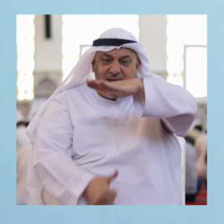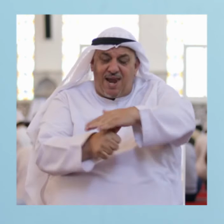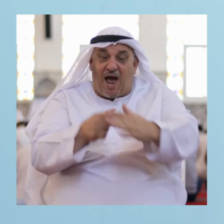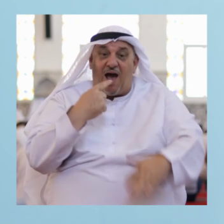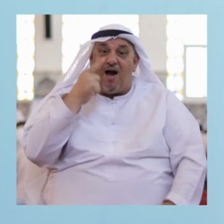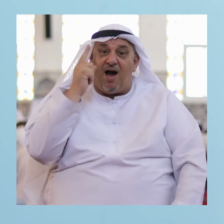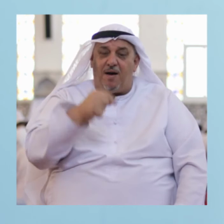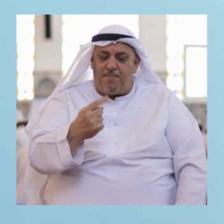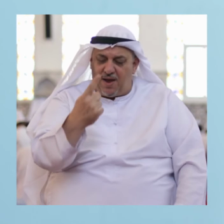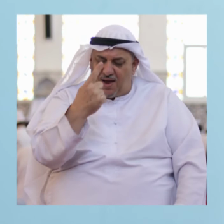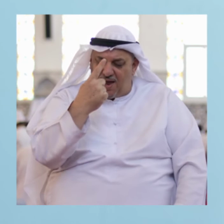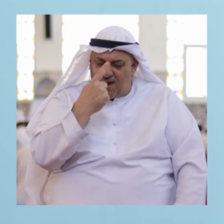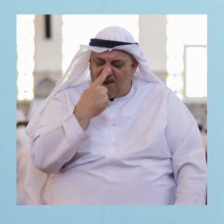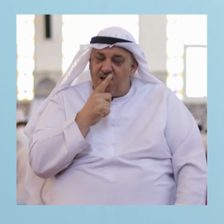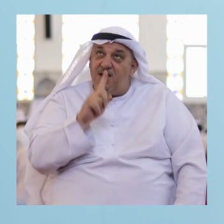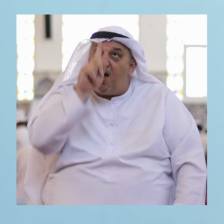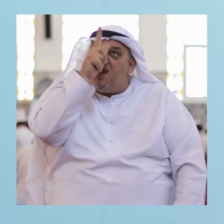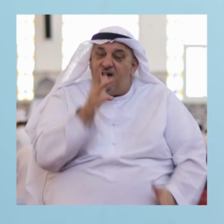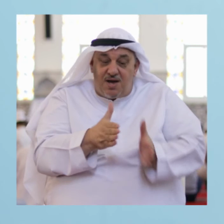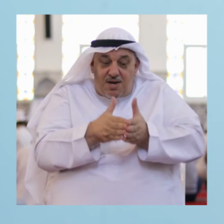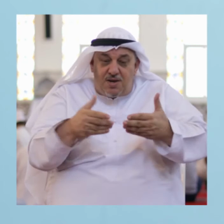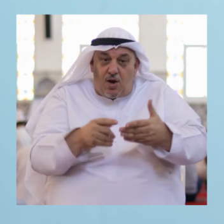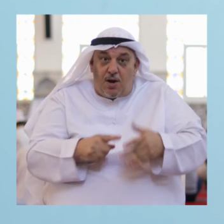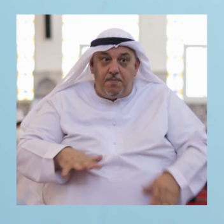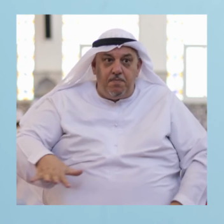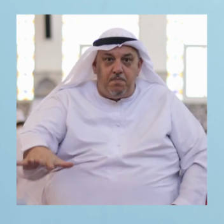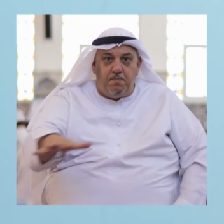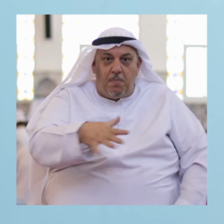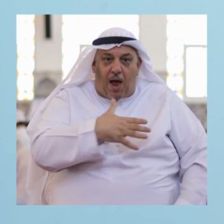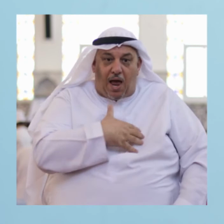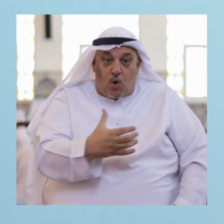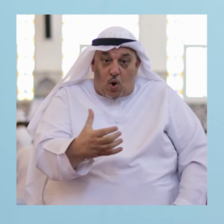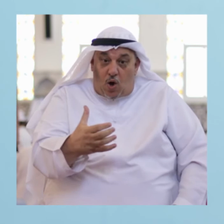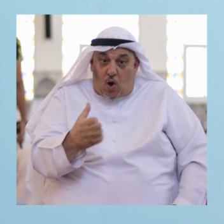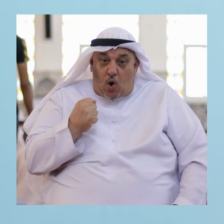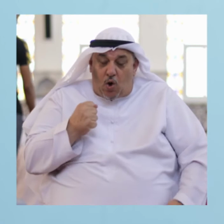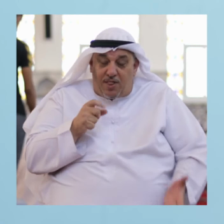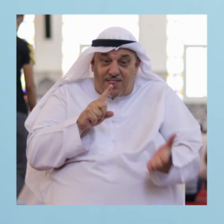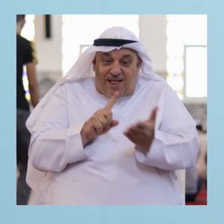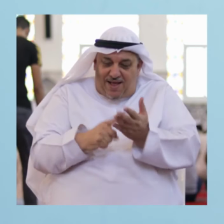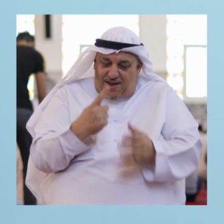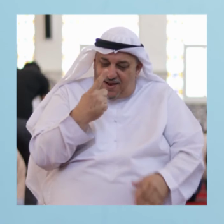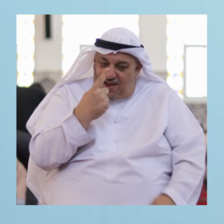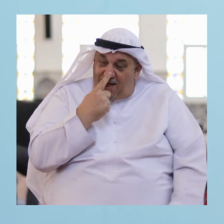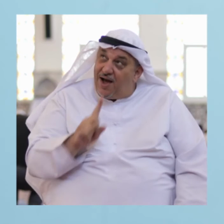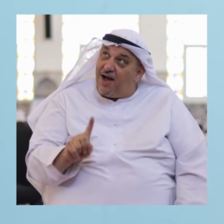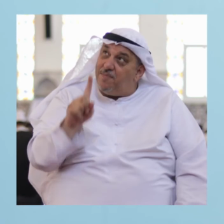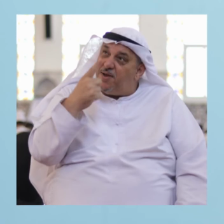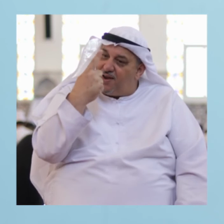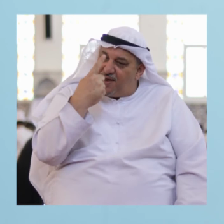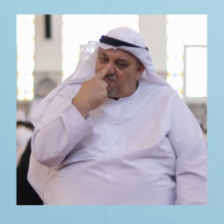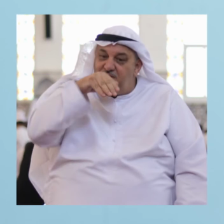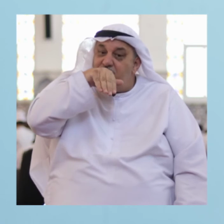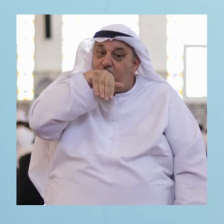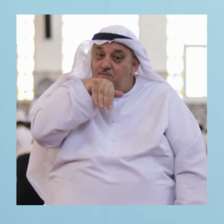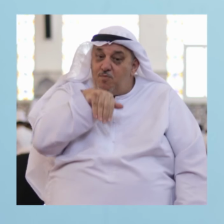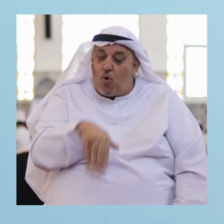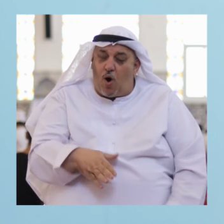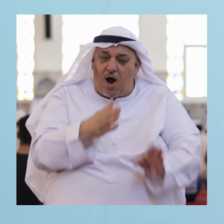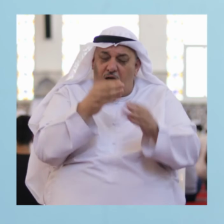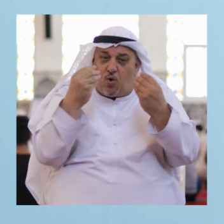عملا بقولك يا ايها الذين امنوا اطيعوا الله واطيعوا الرسول